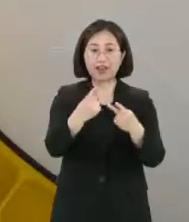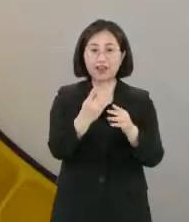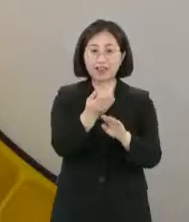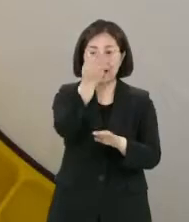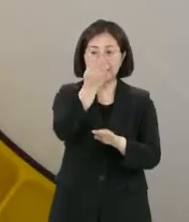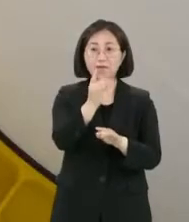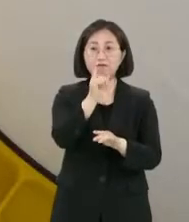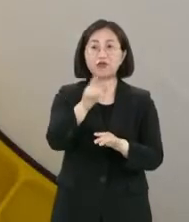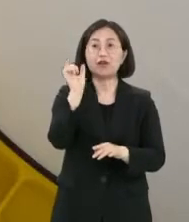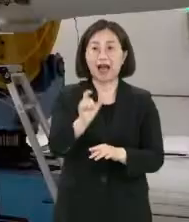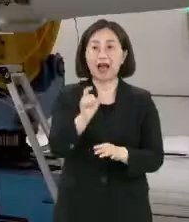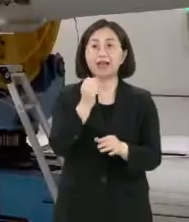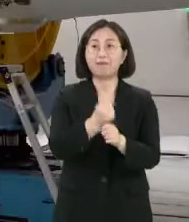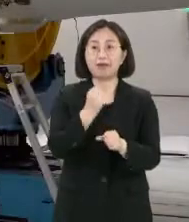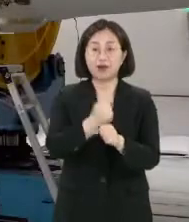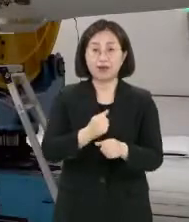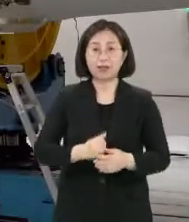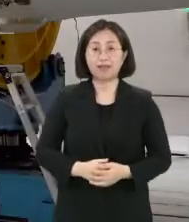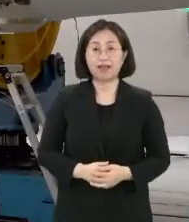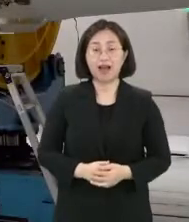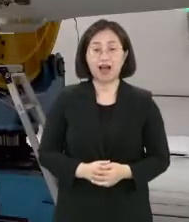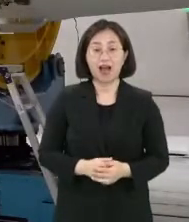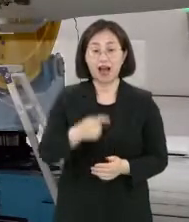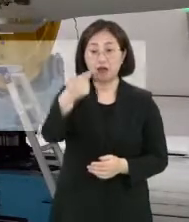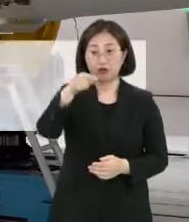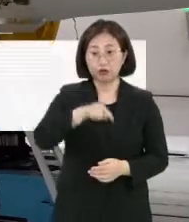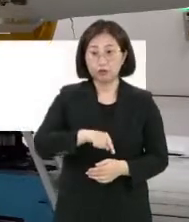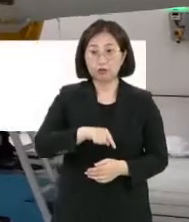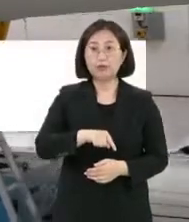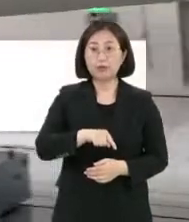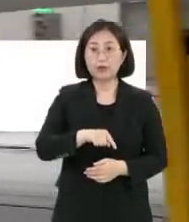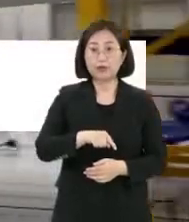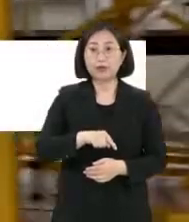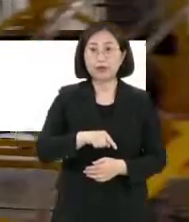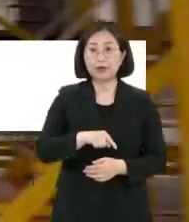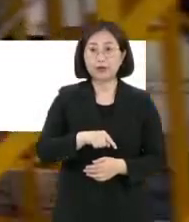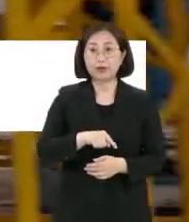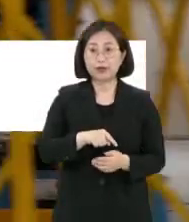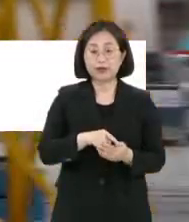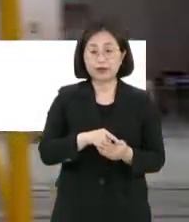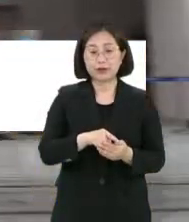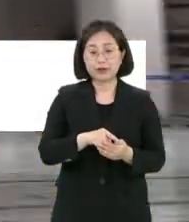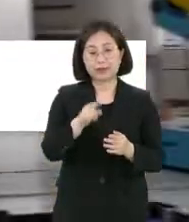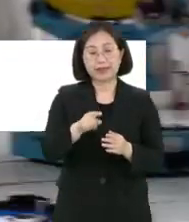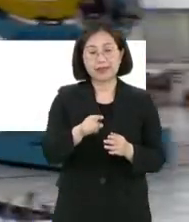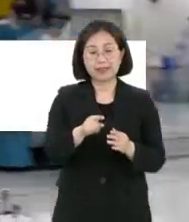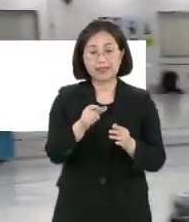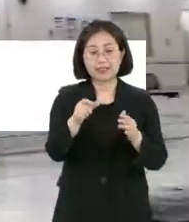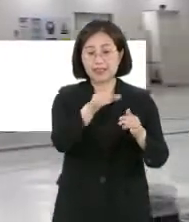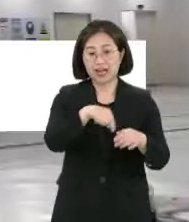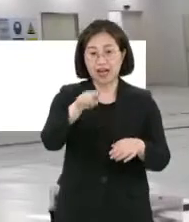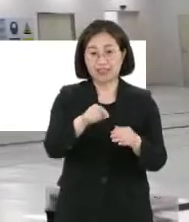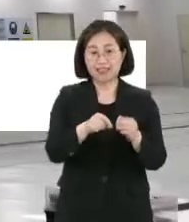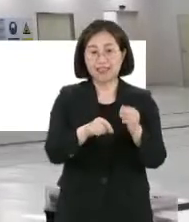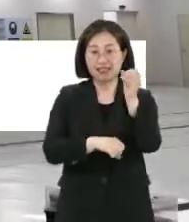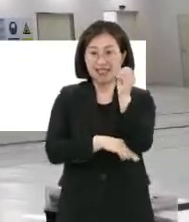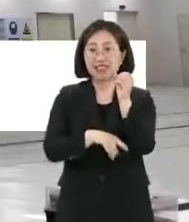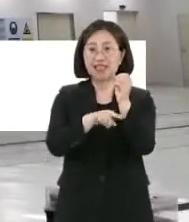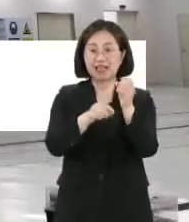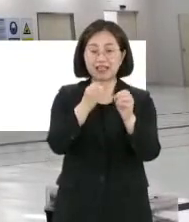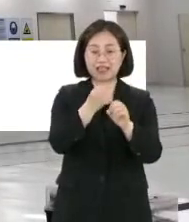한층 강화했습니다. 현재는 그 두 부분을, 그러니까 산화제 안에 들어있는 헬륨 탱크의 지지부를 강화했고요.